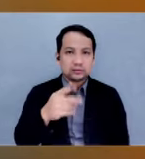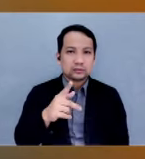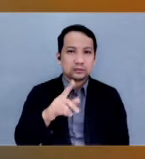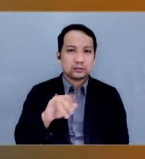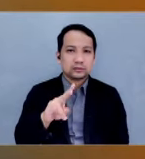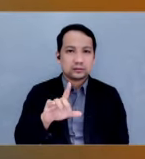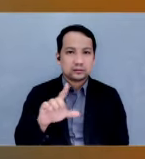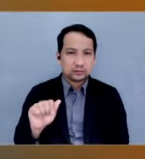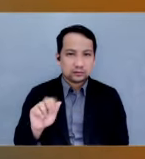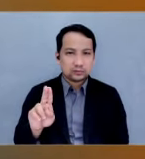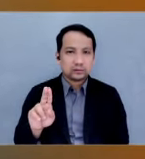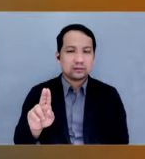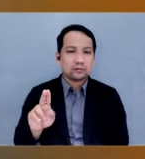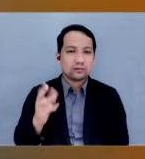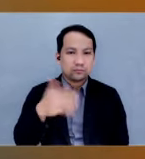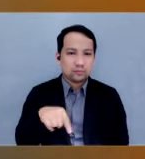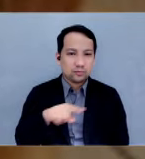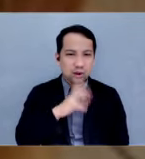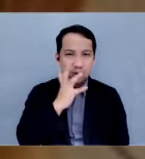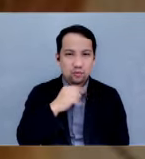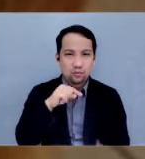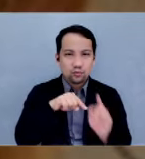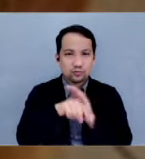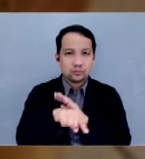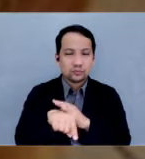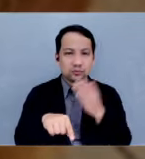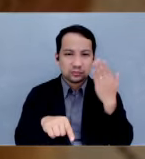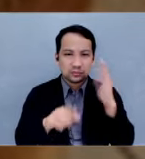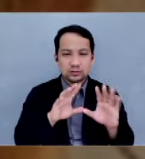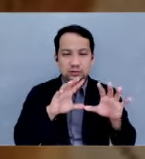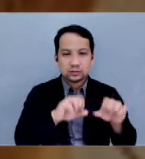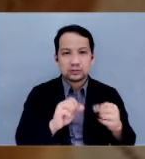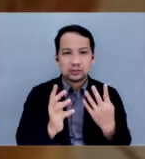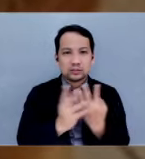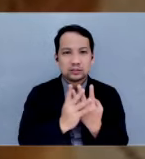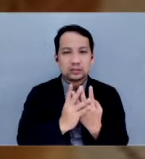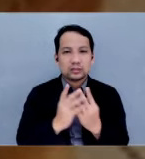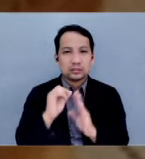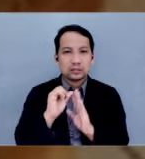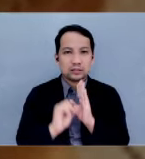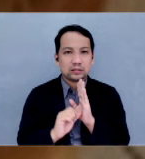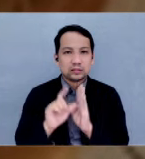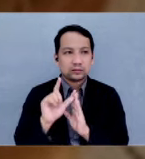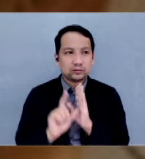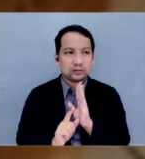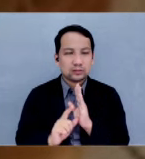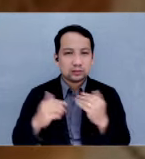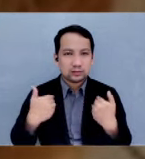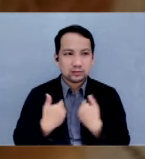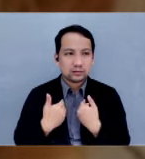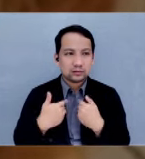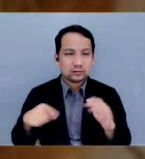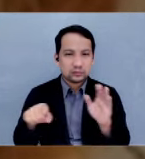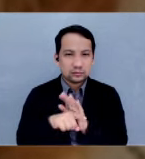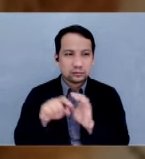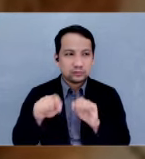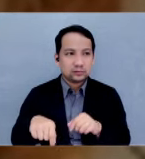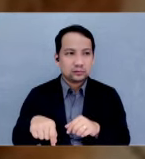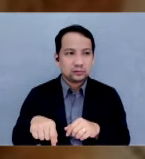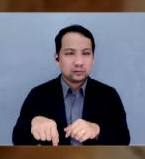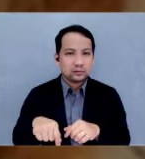dapat nakulong ang pumatay sa aso. Alinsunod sa Animal Welfare Act, Mahigpit na ipinagbabawal ng batas ang